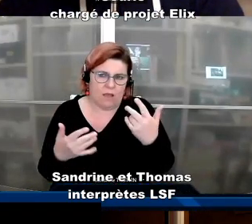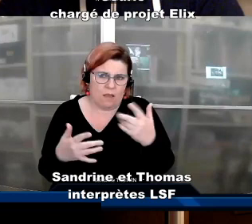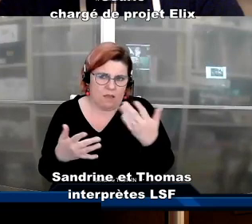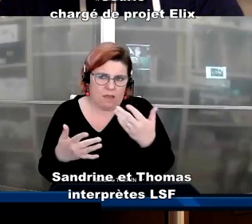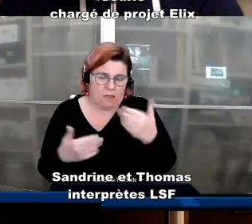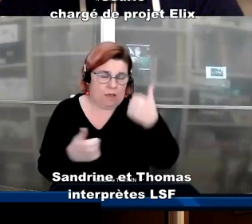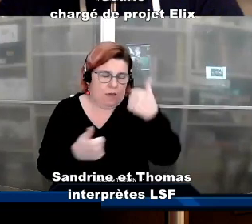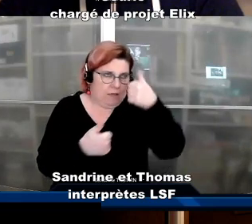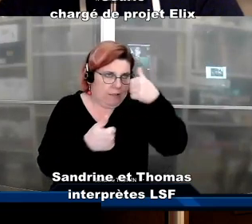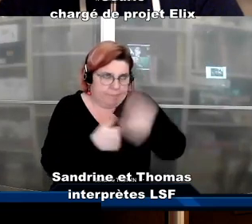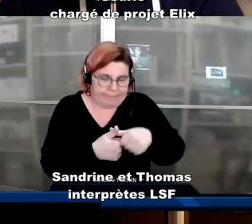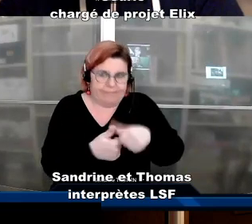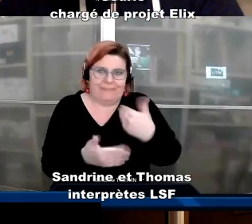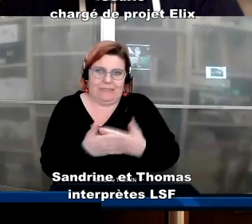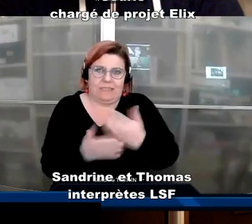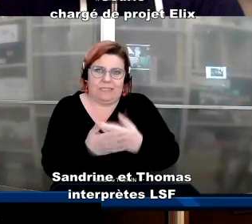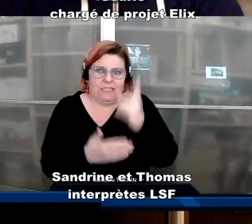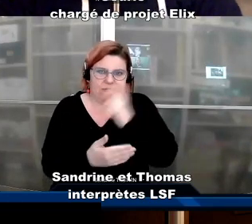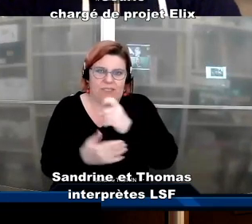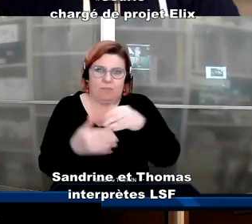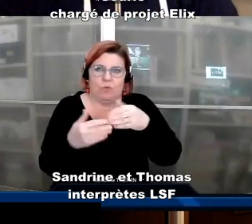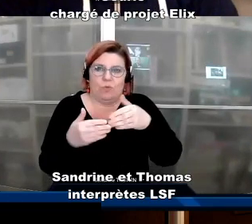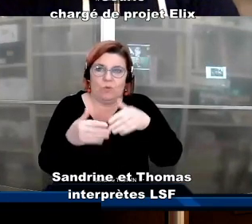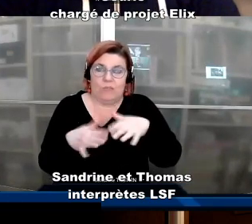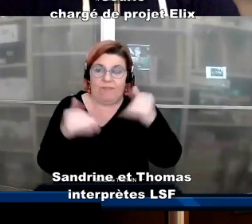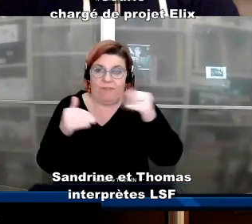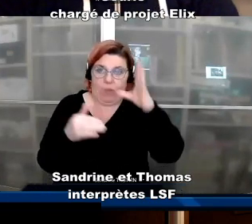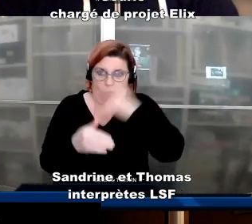de se rappeler. C'est vraiment de pas perdre